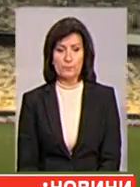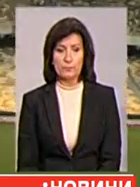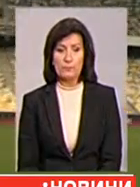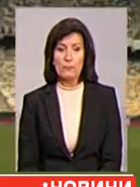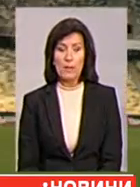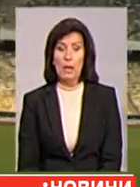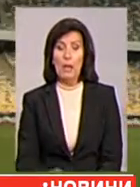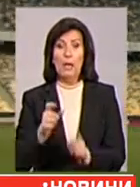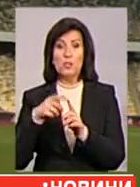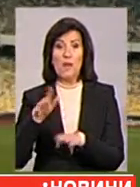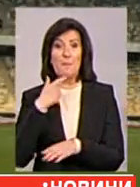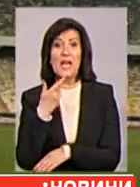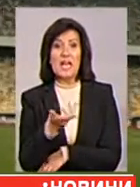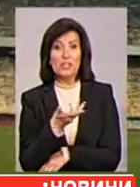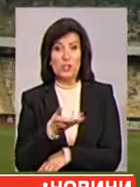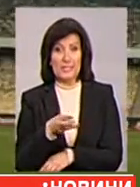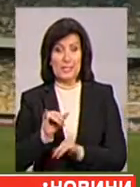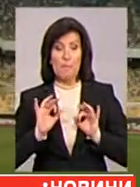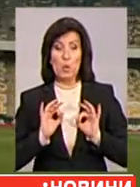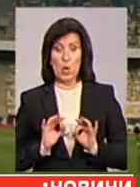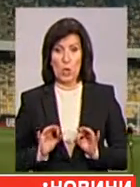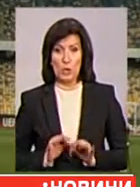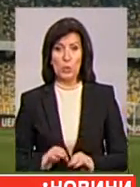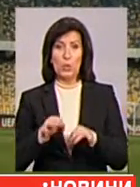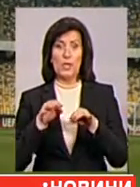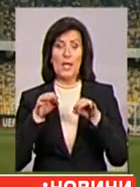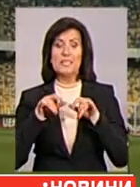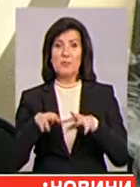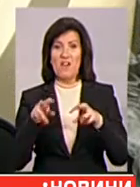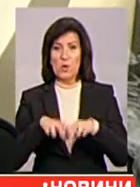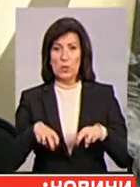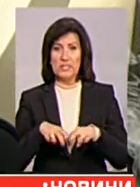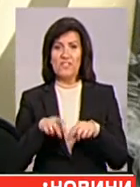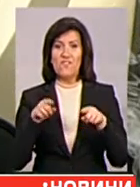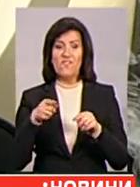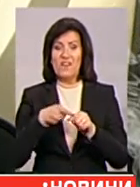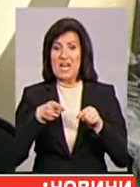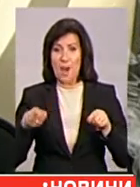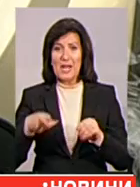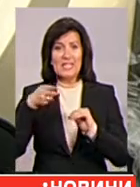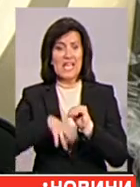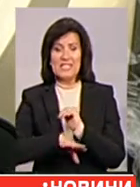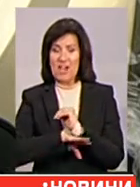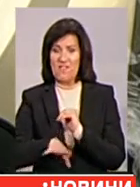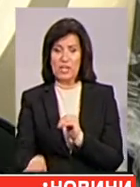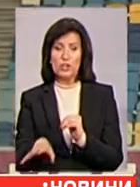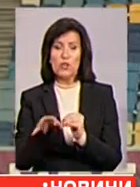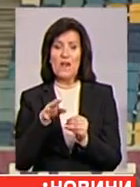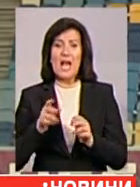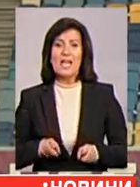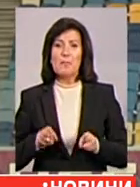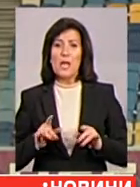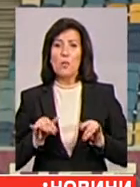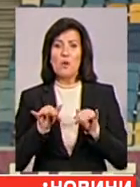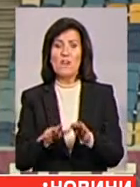За словами речниці прокуратури Надії Максимець, справу розслідують у рамках незавершеного кримінального провадження про нецільове використання